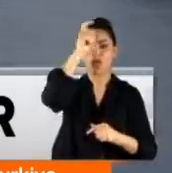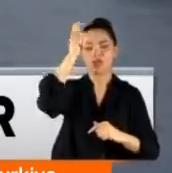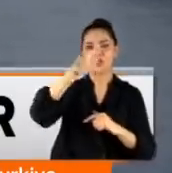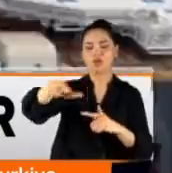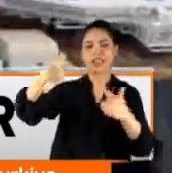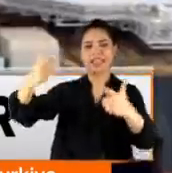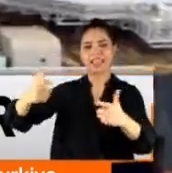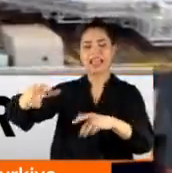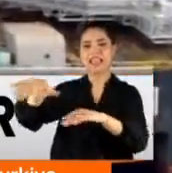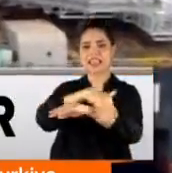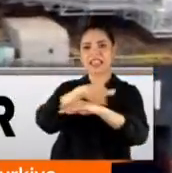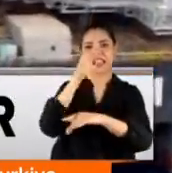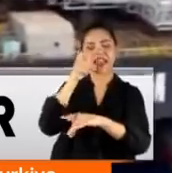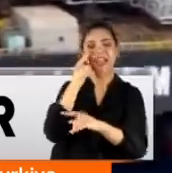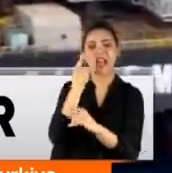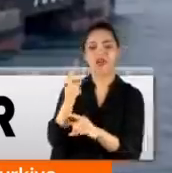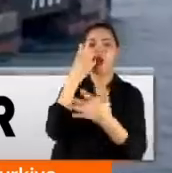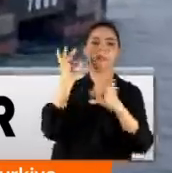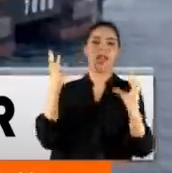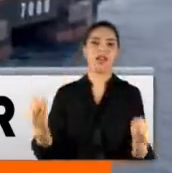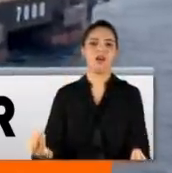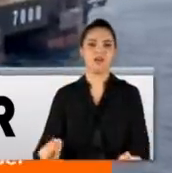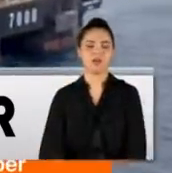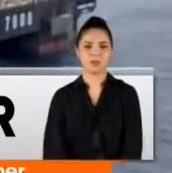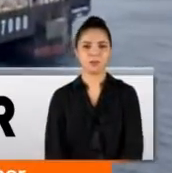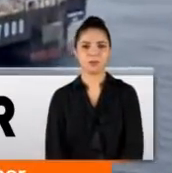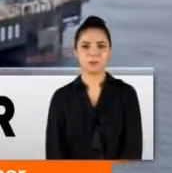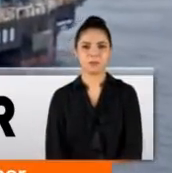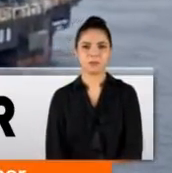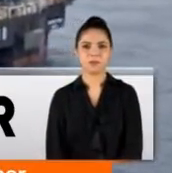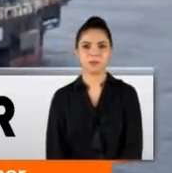kıta sahanlığı sınırlarını dikkate alarak belirledi.